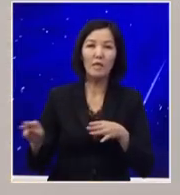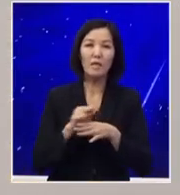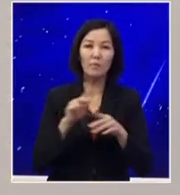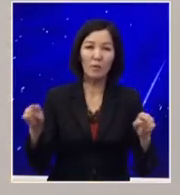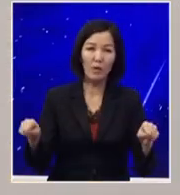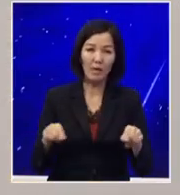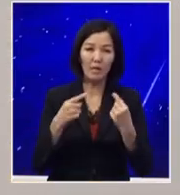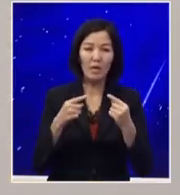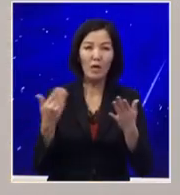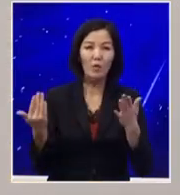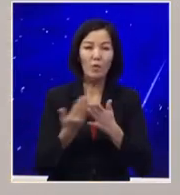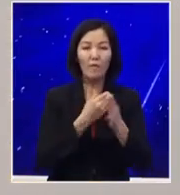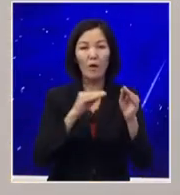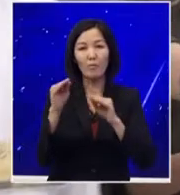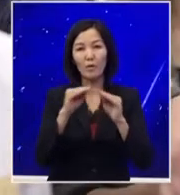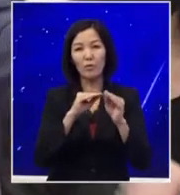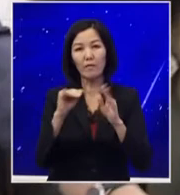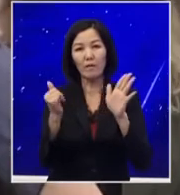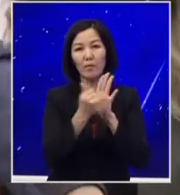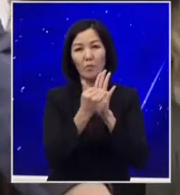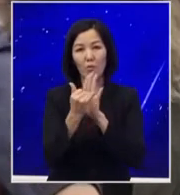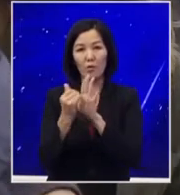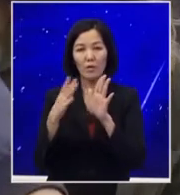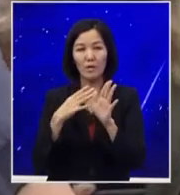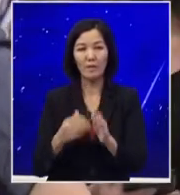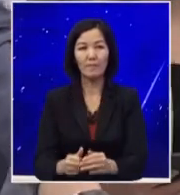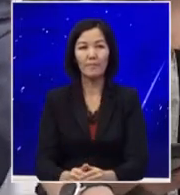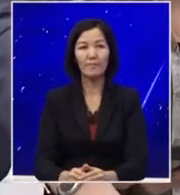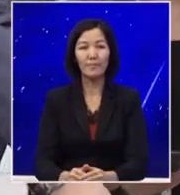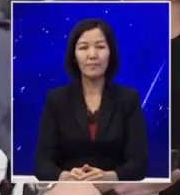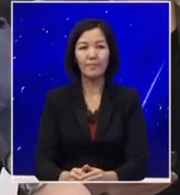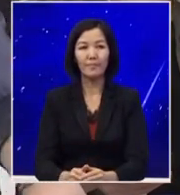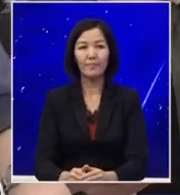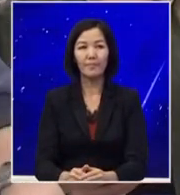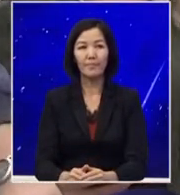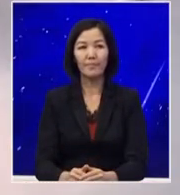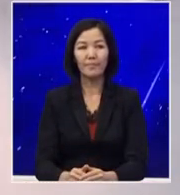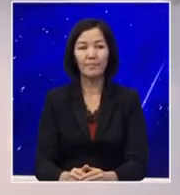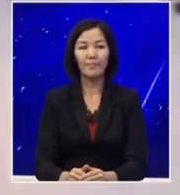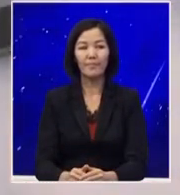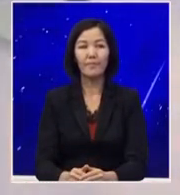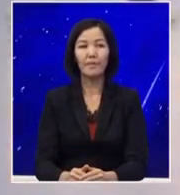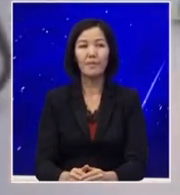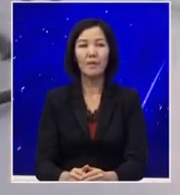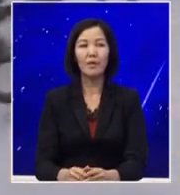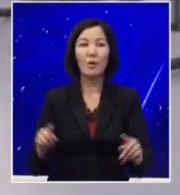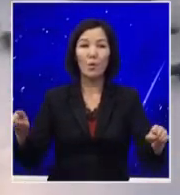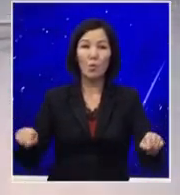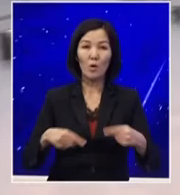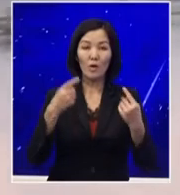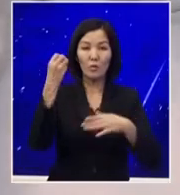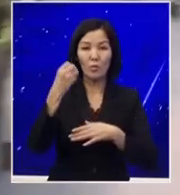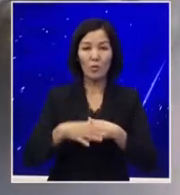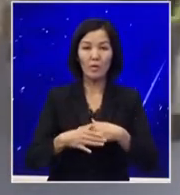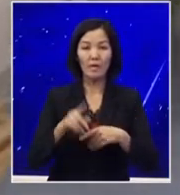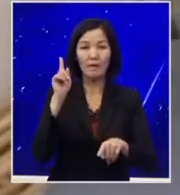бөлігі соңғы үлгімен жабдықталған. Здесь раньше вентиляции не было, сейчас работает вентиляция полностью. Ал мынау оңалту орталығы